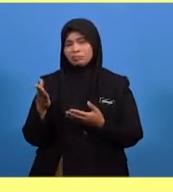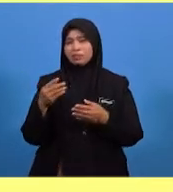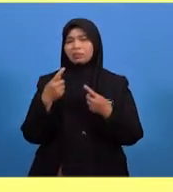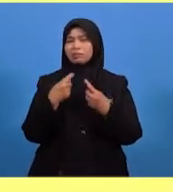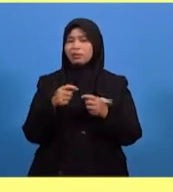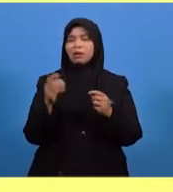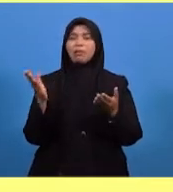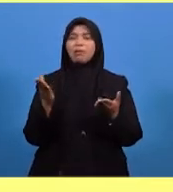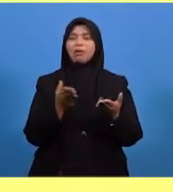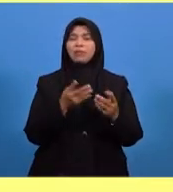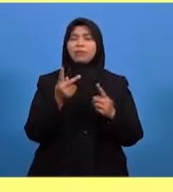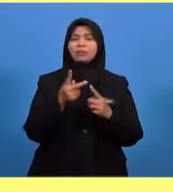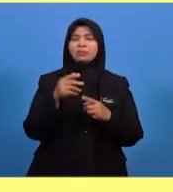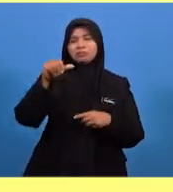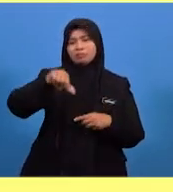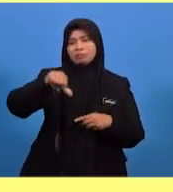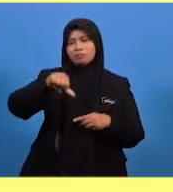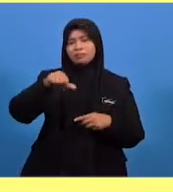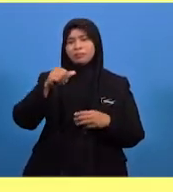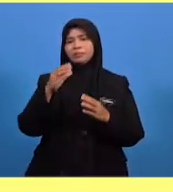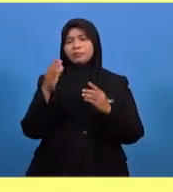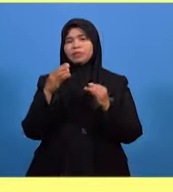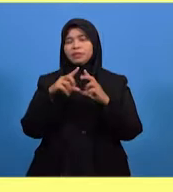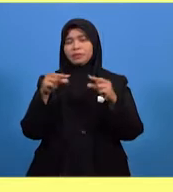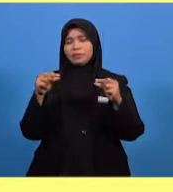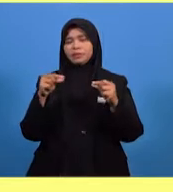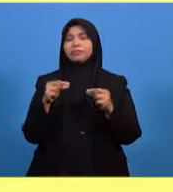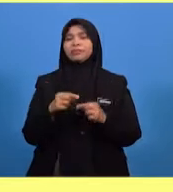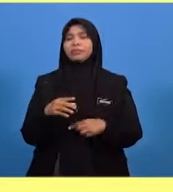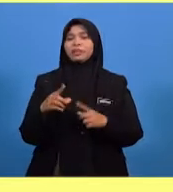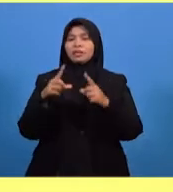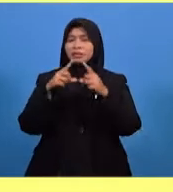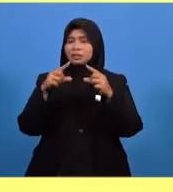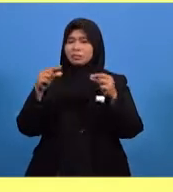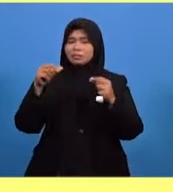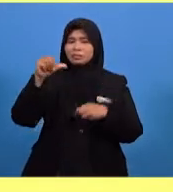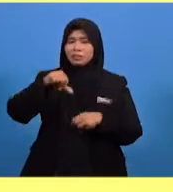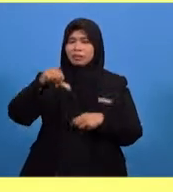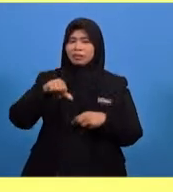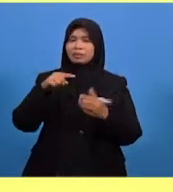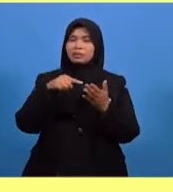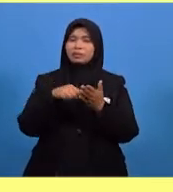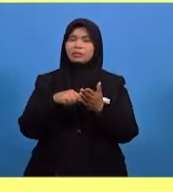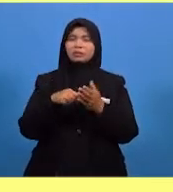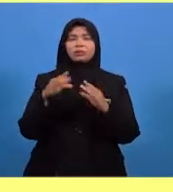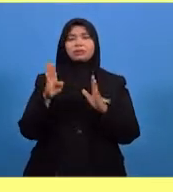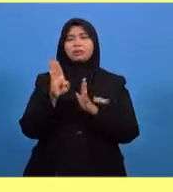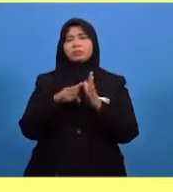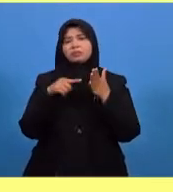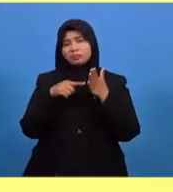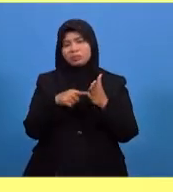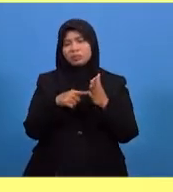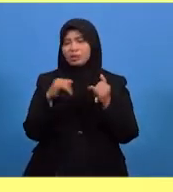membawa kepada kekalahan jepun kekalahan jepun ini menandakan berakhirnya